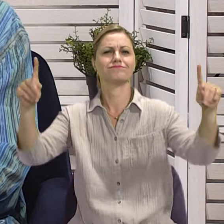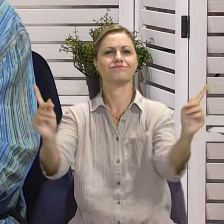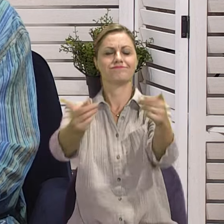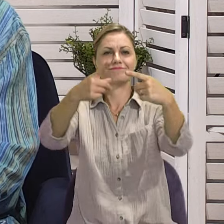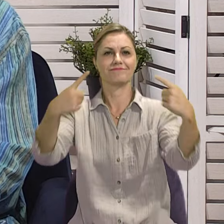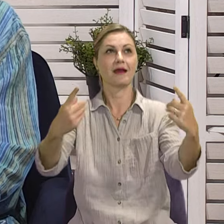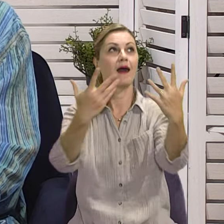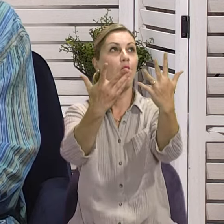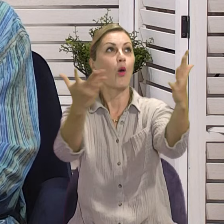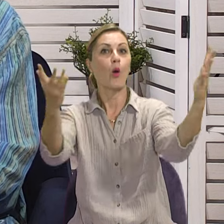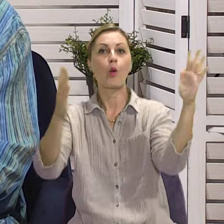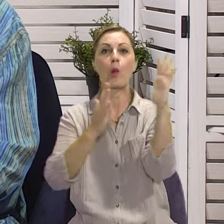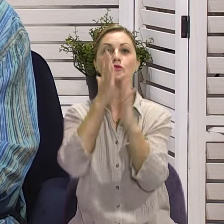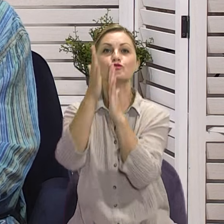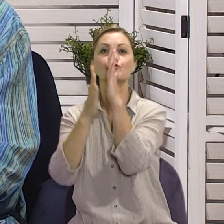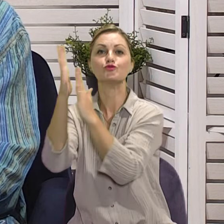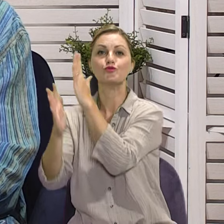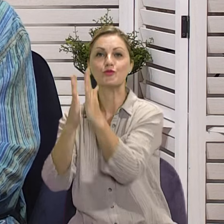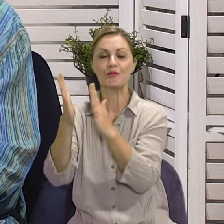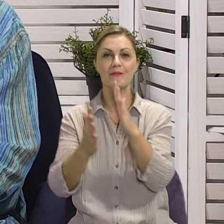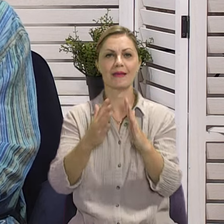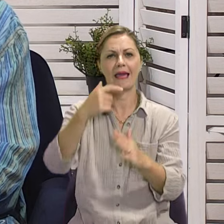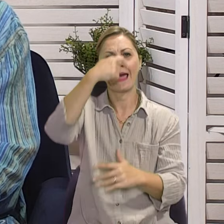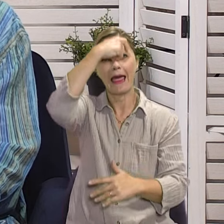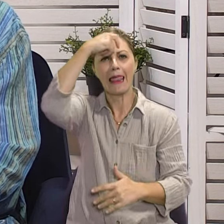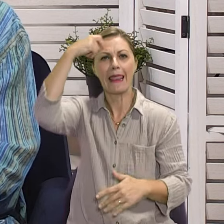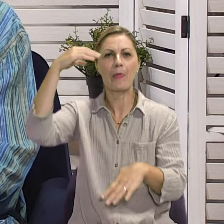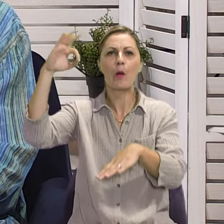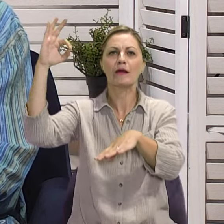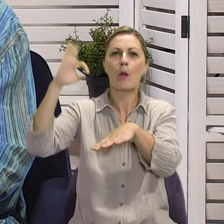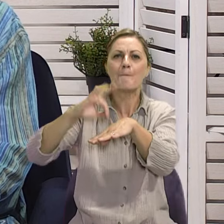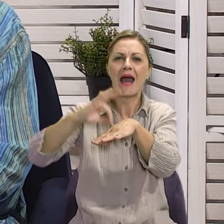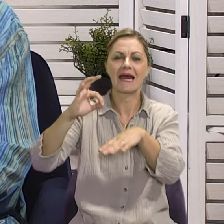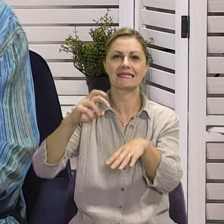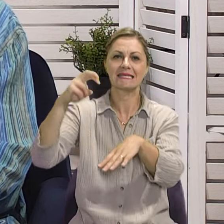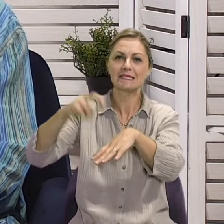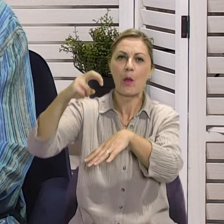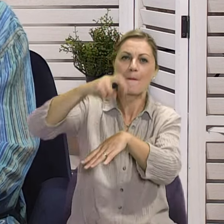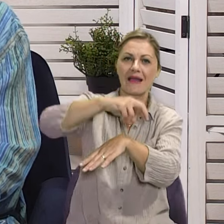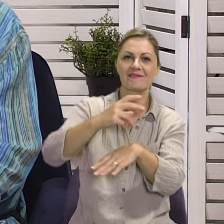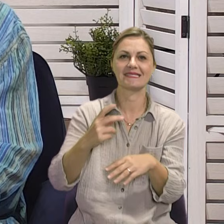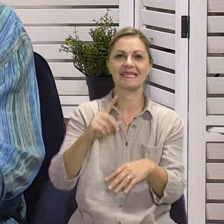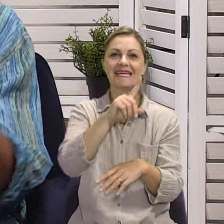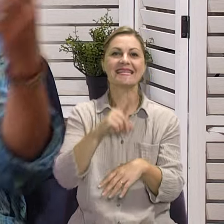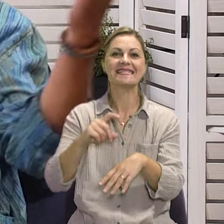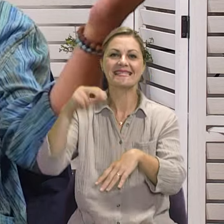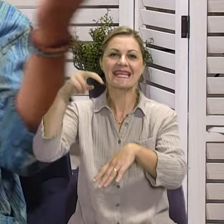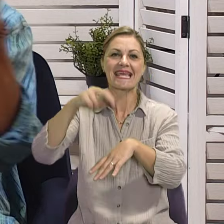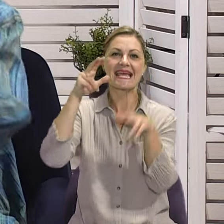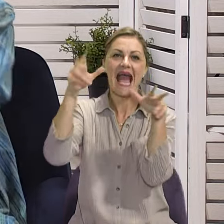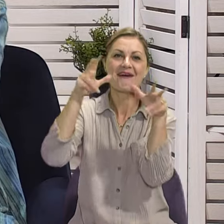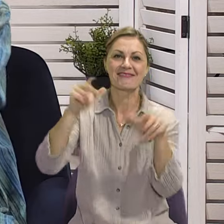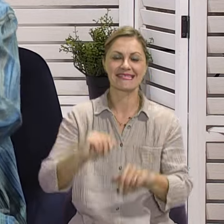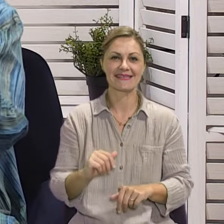bića, šumska, ljetna, komarci, skakavci, zrikavci, sva ta ergela